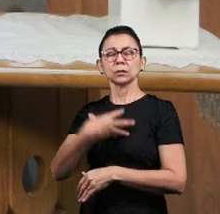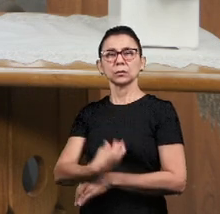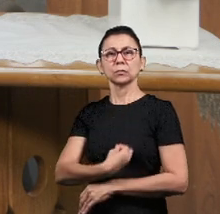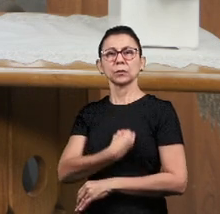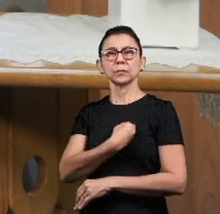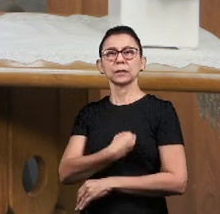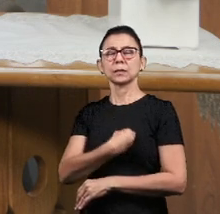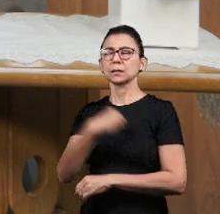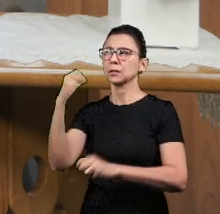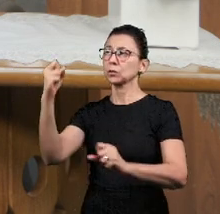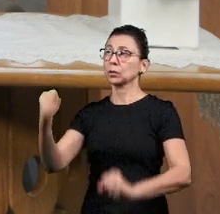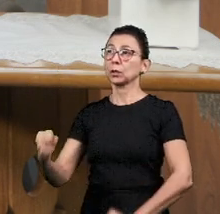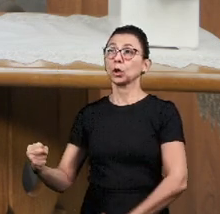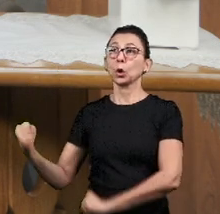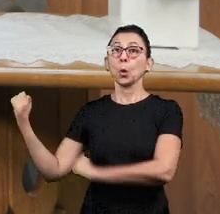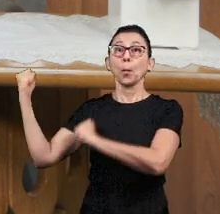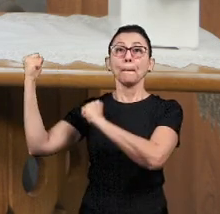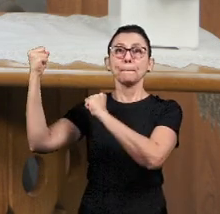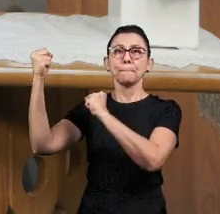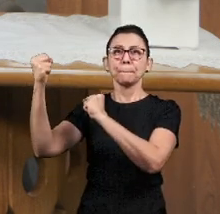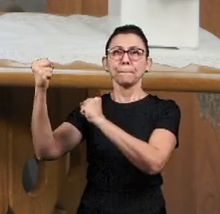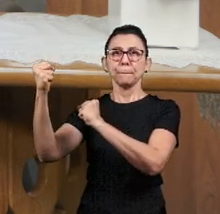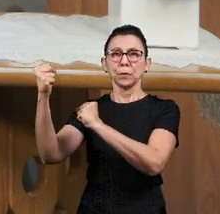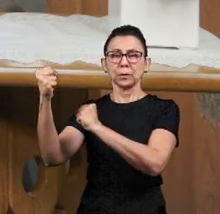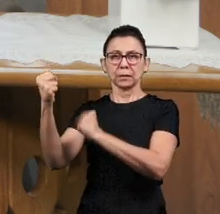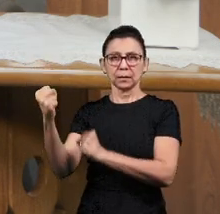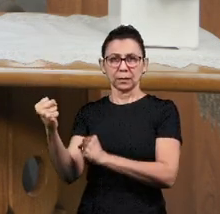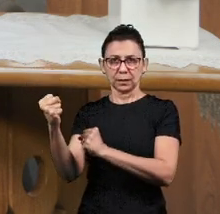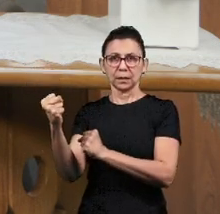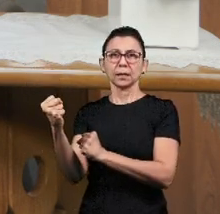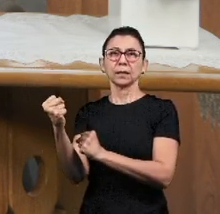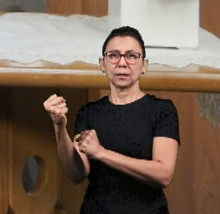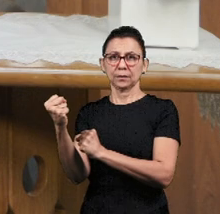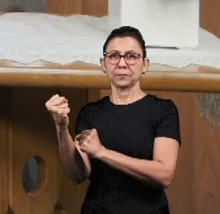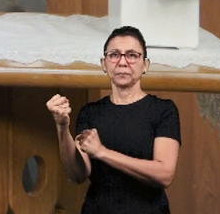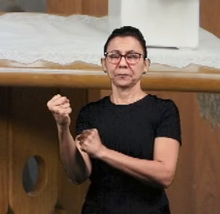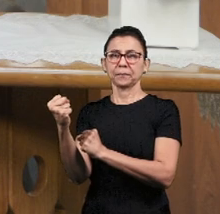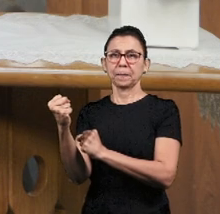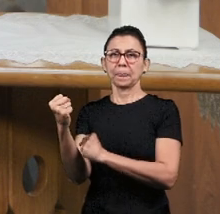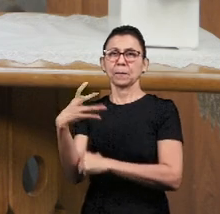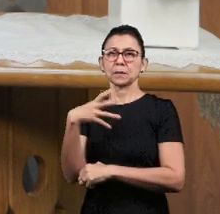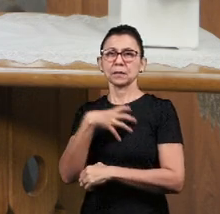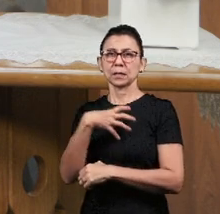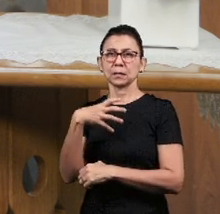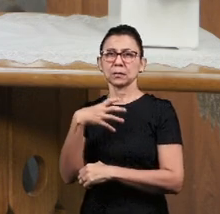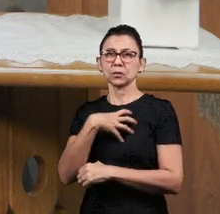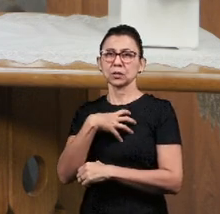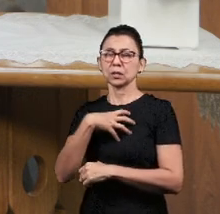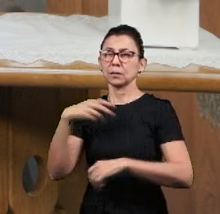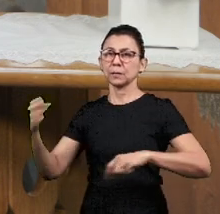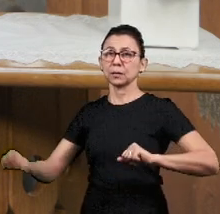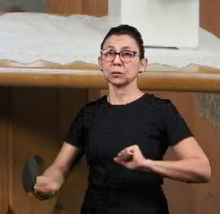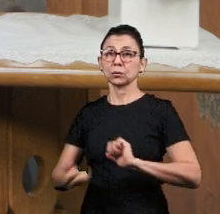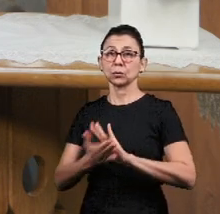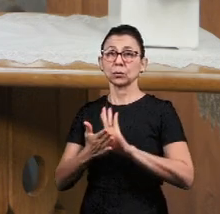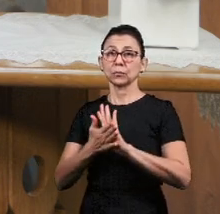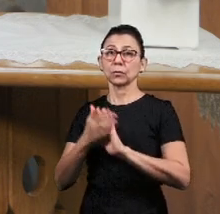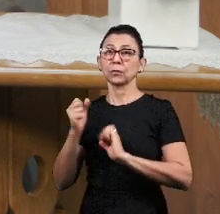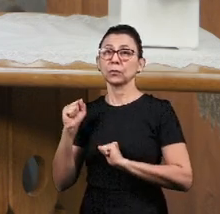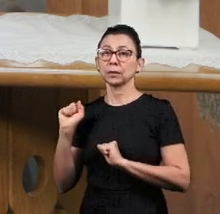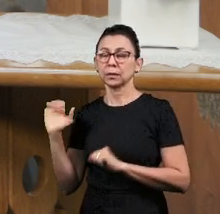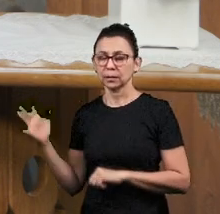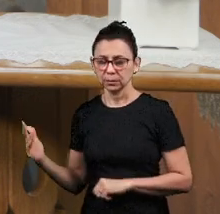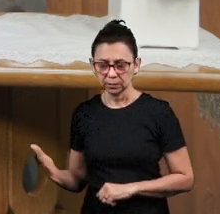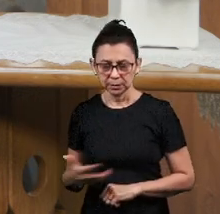ta majesté, que nous puissions l'avoir en ce moment, afin de mettre devant toi notre louange et notre adoration, et